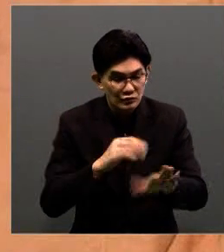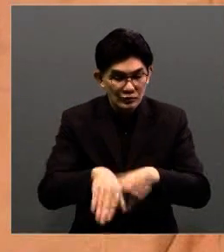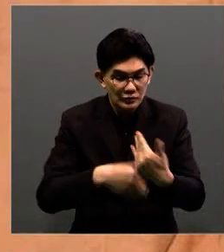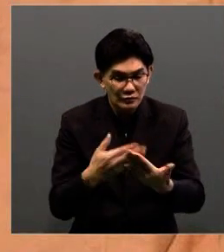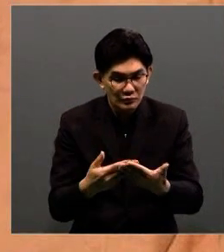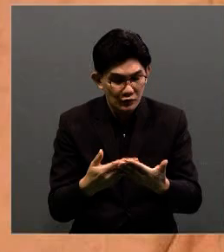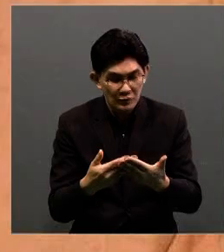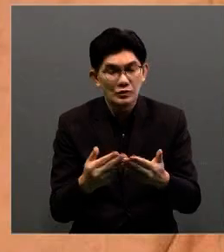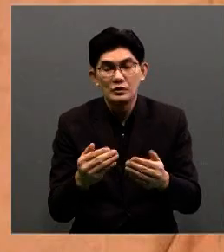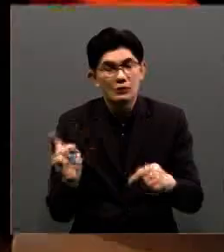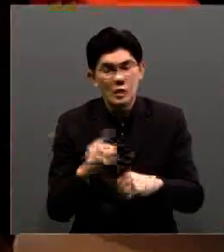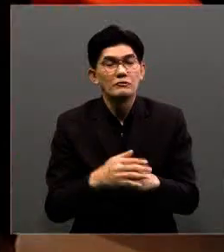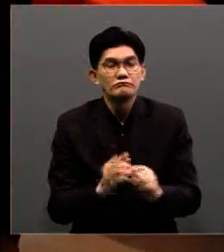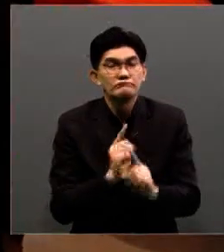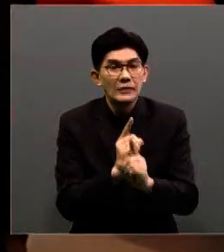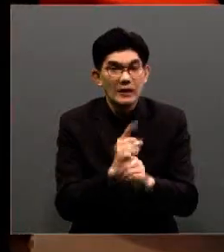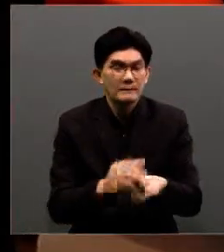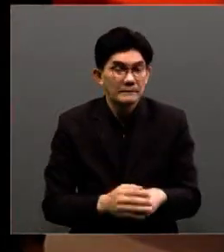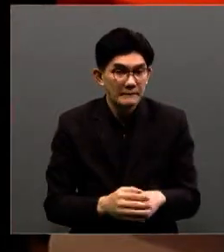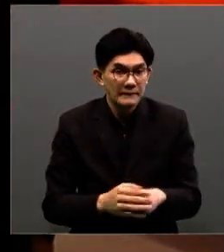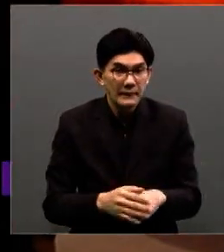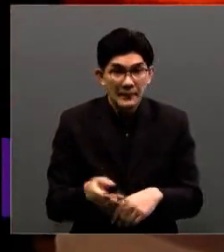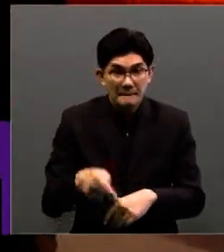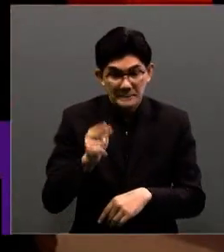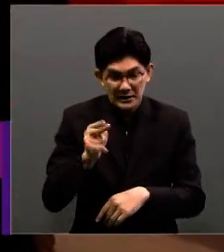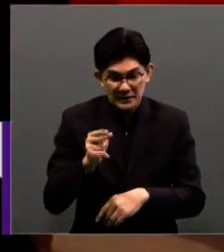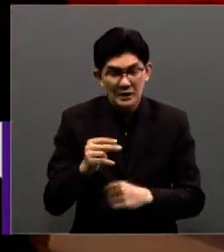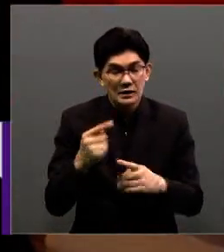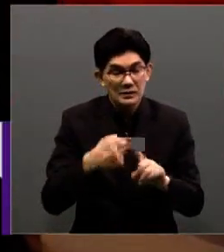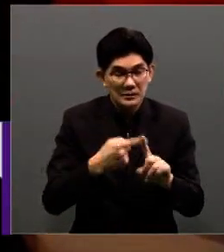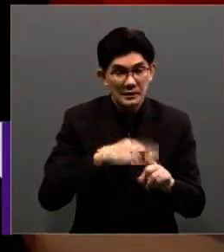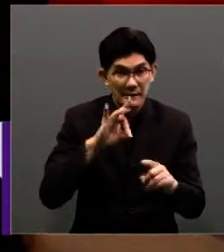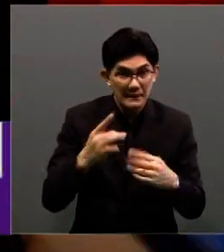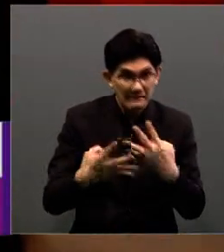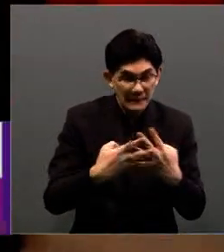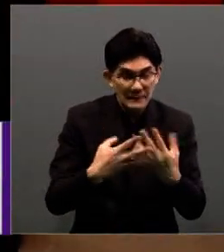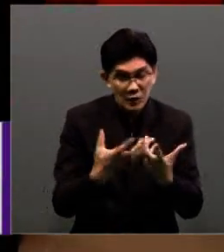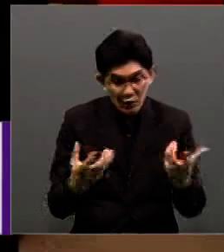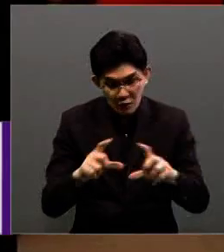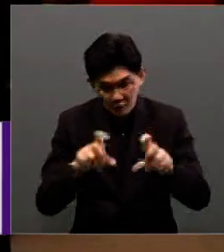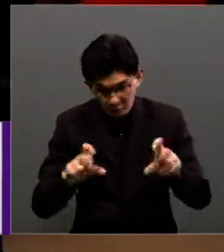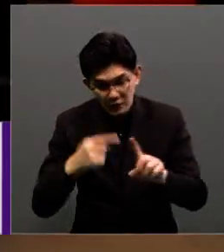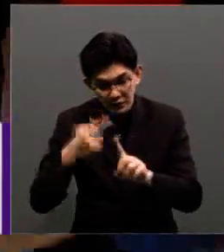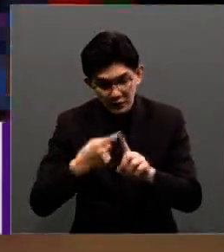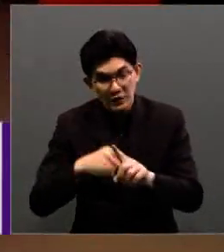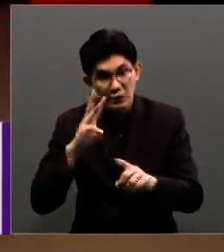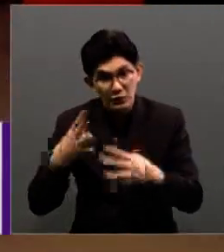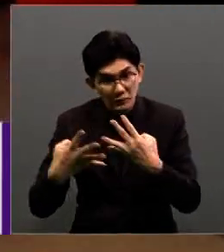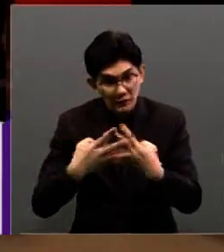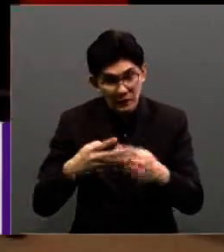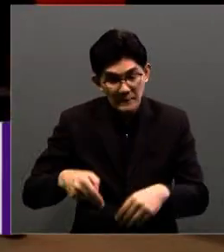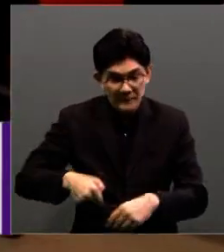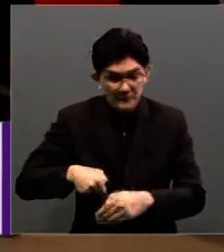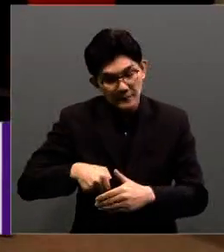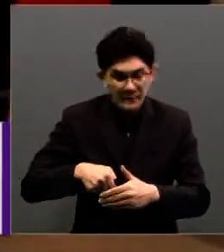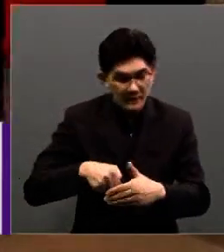เป็นกระทงความผิดเรียงไปก็จะมีฐานมีอาวุธปืนจำคุก 8เดือนมียุทธภัณฑ์ไว้ในครอบครองจำคุก 6เดือนพกพา